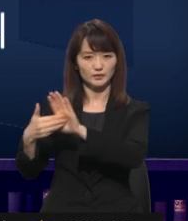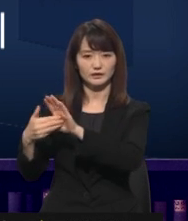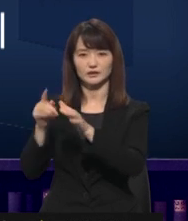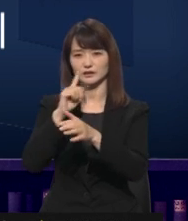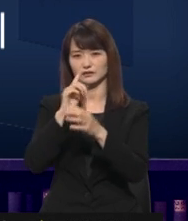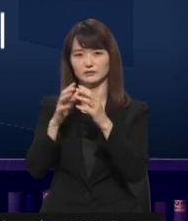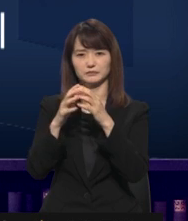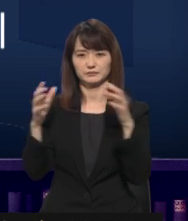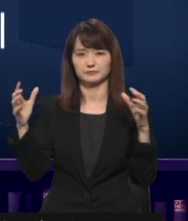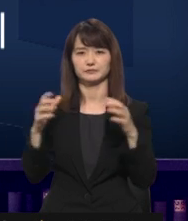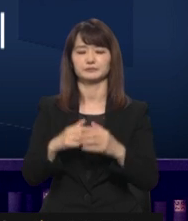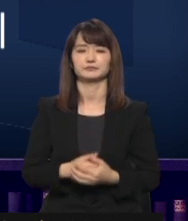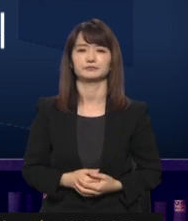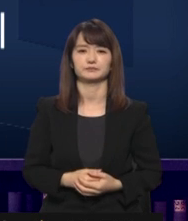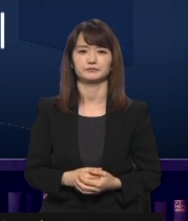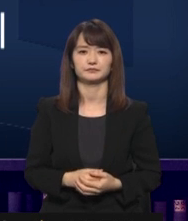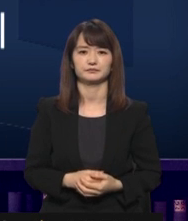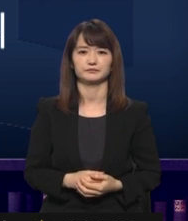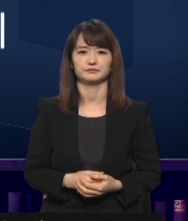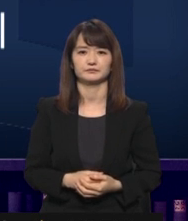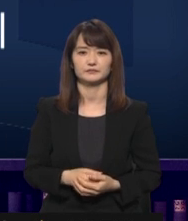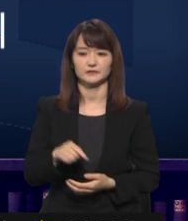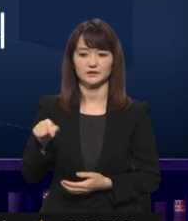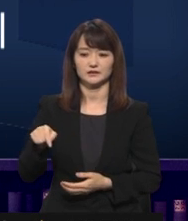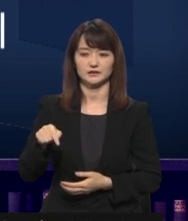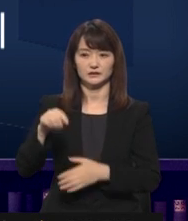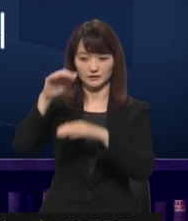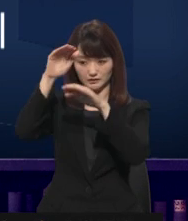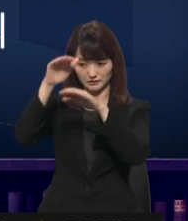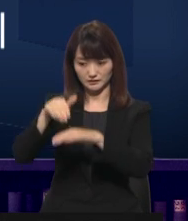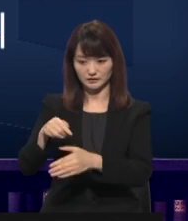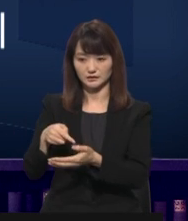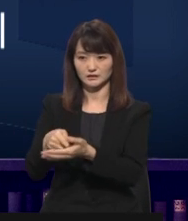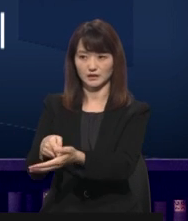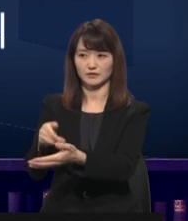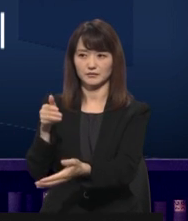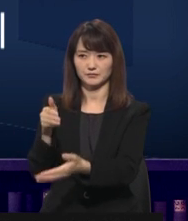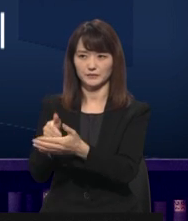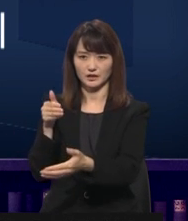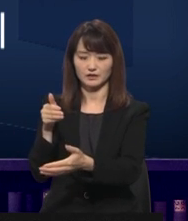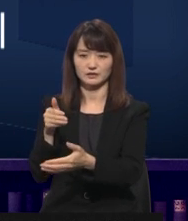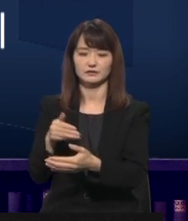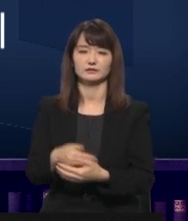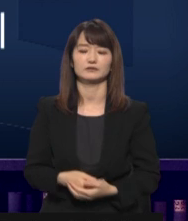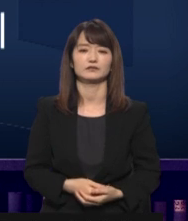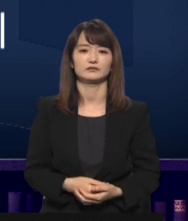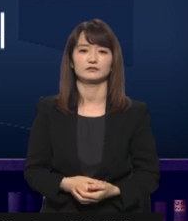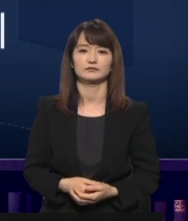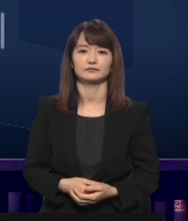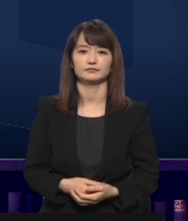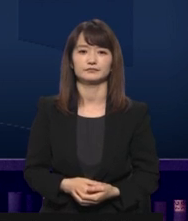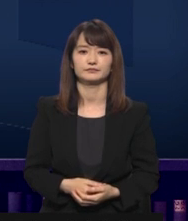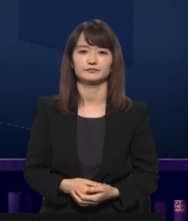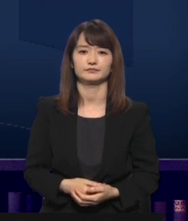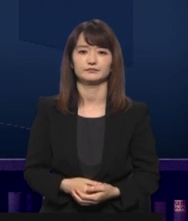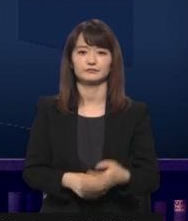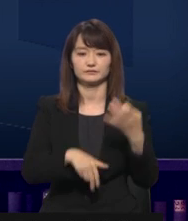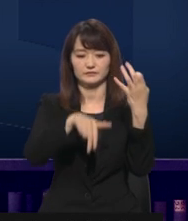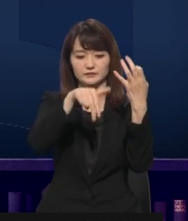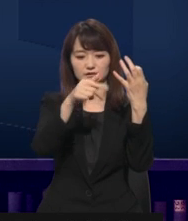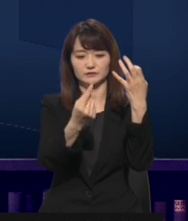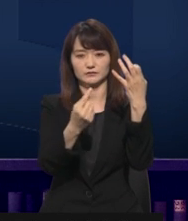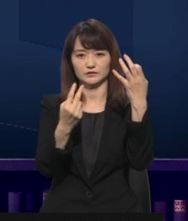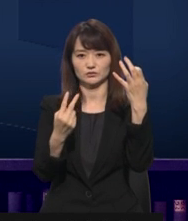됐는데 일단 이거 항복 부결 됐고 전체적으로 부결 됐기 때문에 져 변화도 부결이 됐구요 문 더 문제가 크다 며 14조 2항